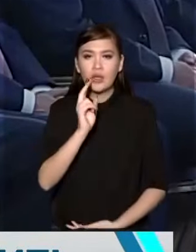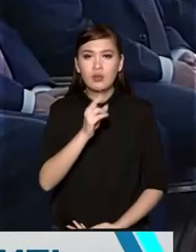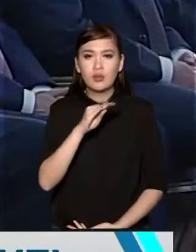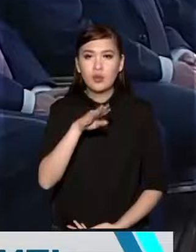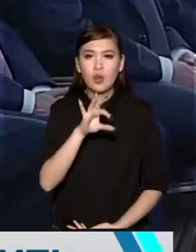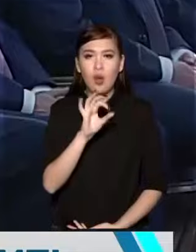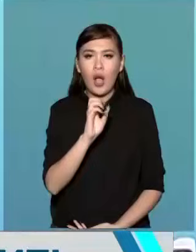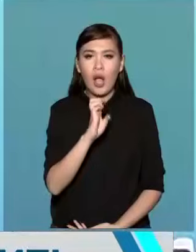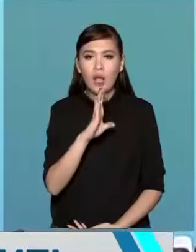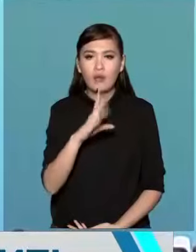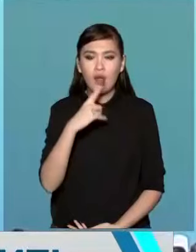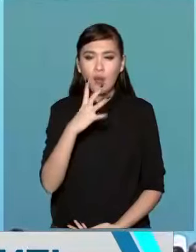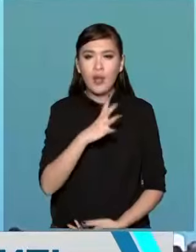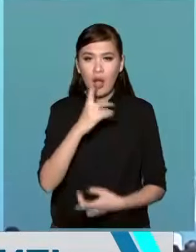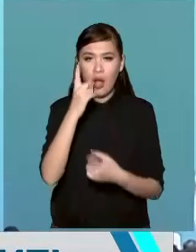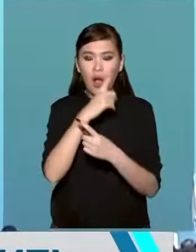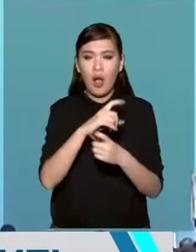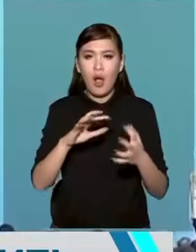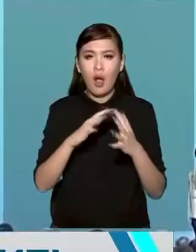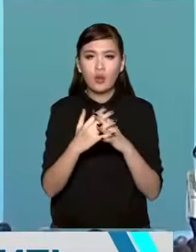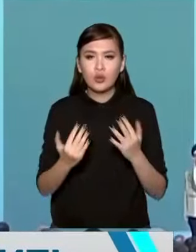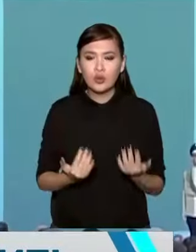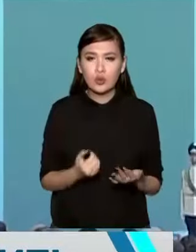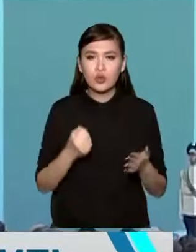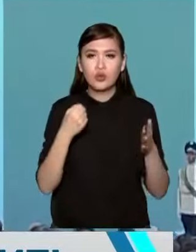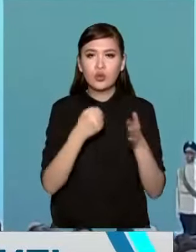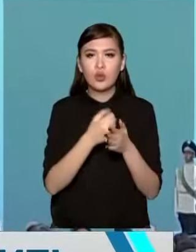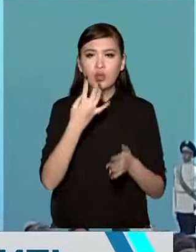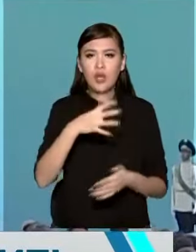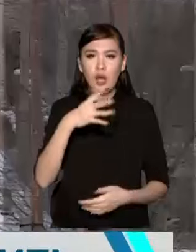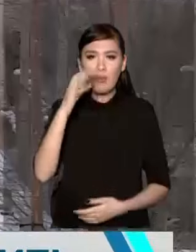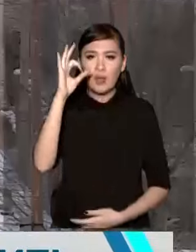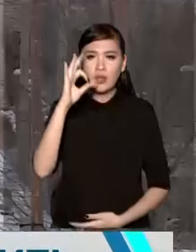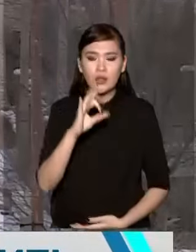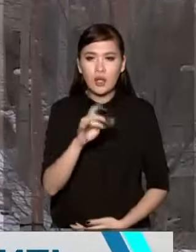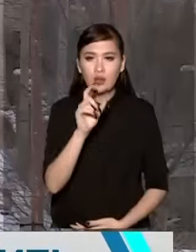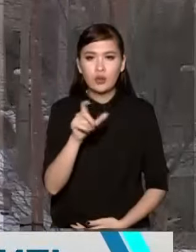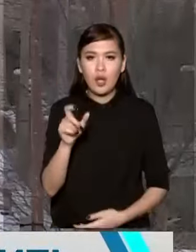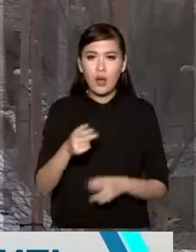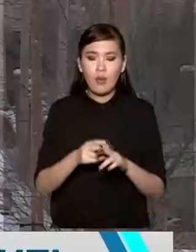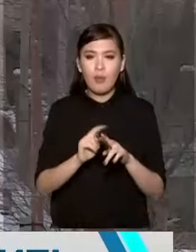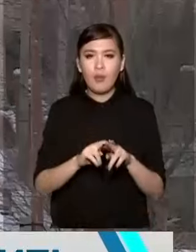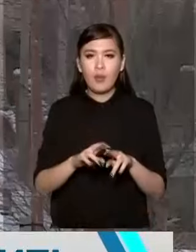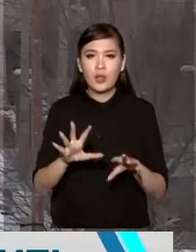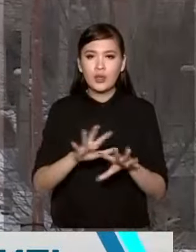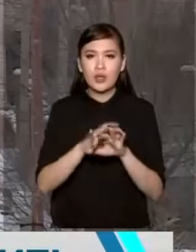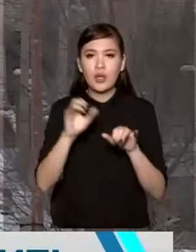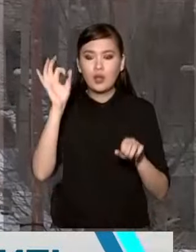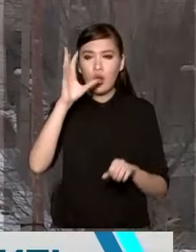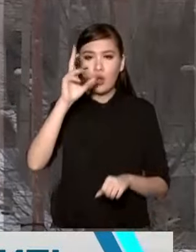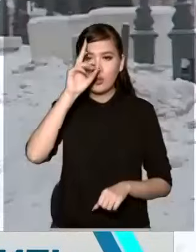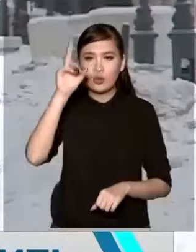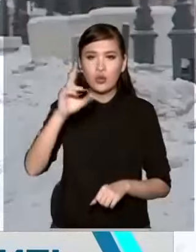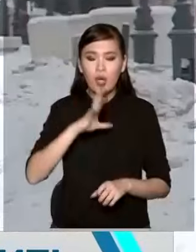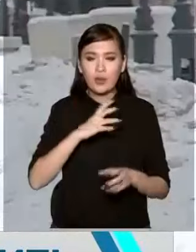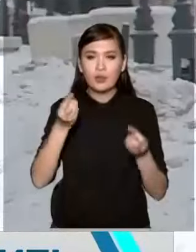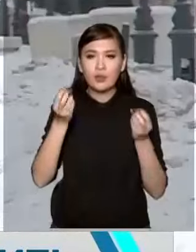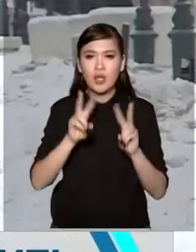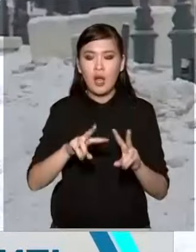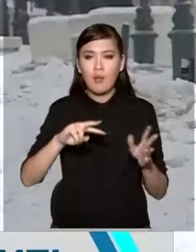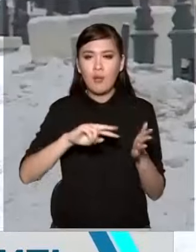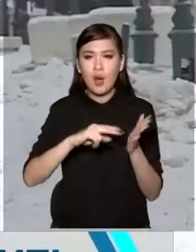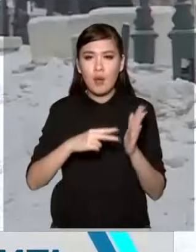Касым-Жомарт Токаев напомнил, что в аулах проживает до 40% населения. В правительстве готовы разработать специальную программу